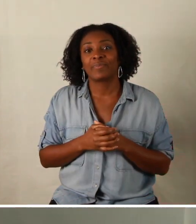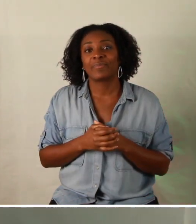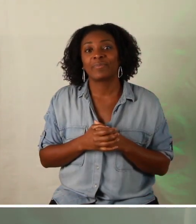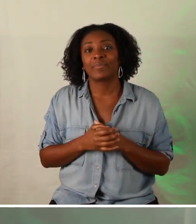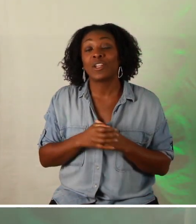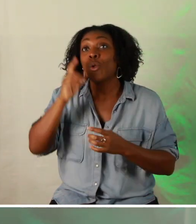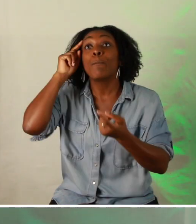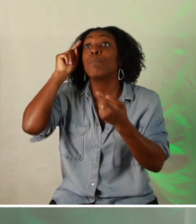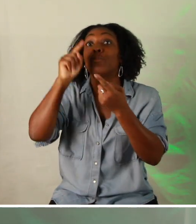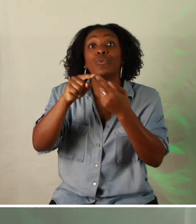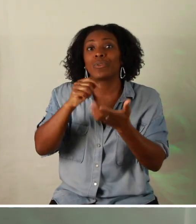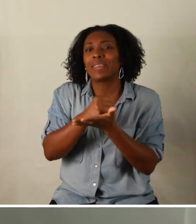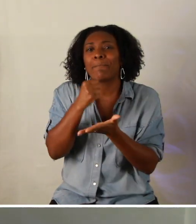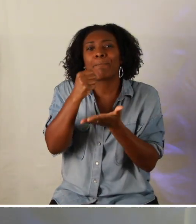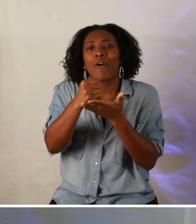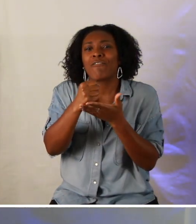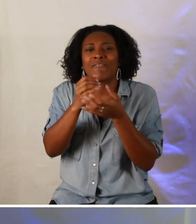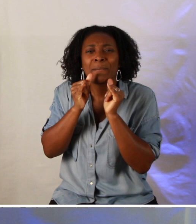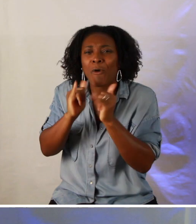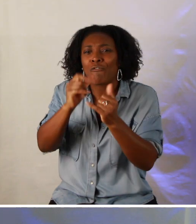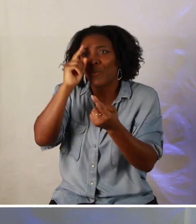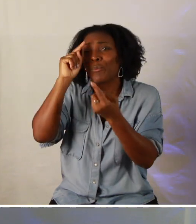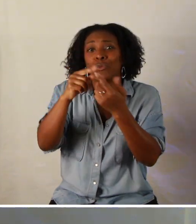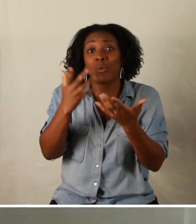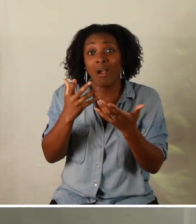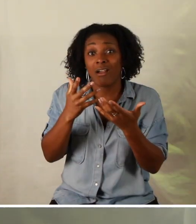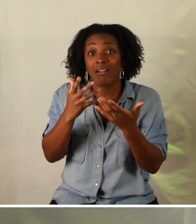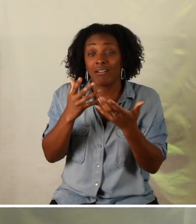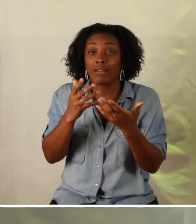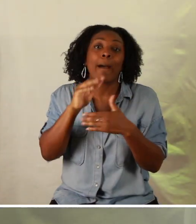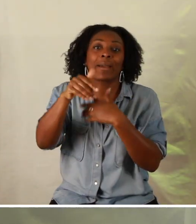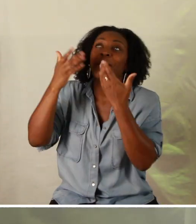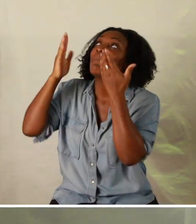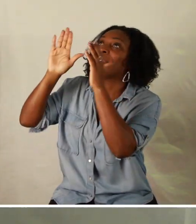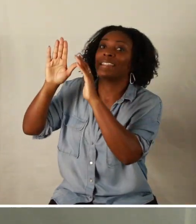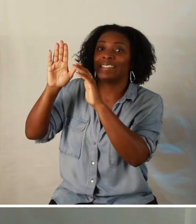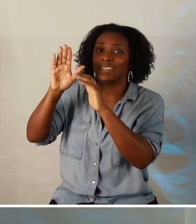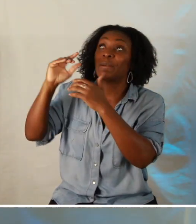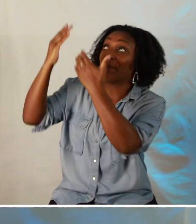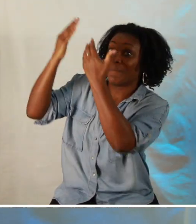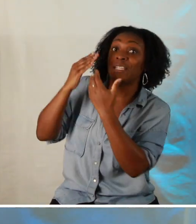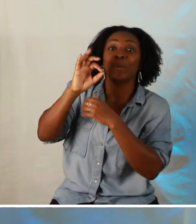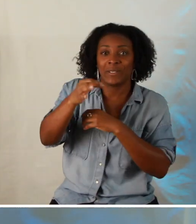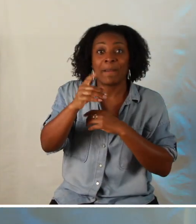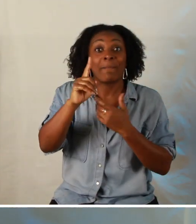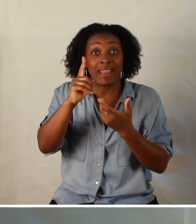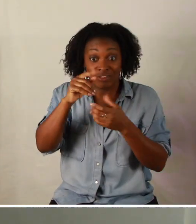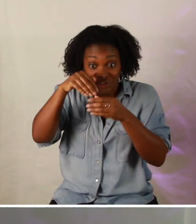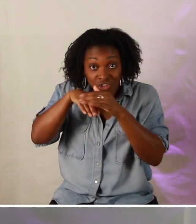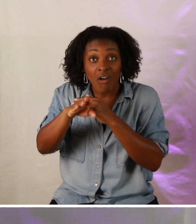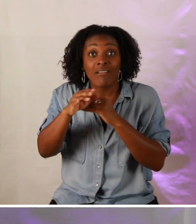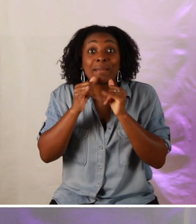c'est le même but pour Abraham, ça a été par la suite de le bénir, c'est ce qu'on verra plus tard, mais il va être béni à travers l'épreuve qu'il a